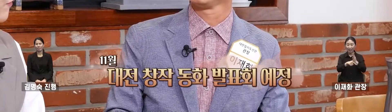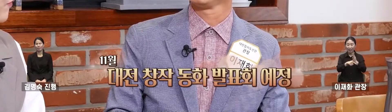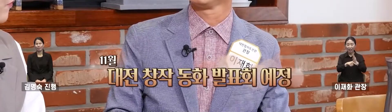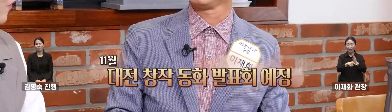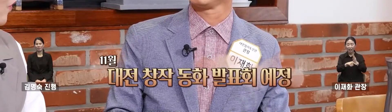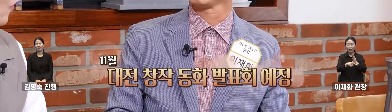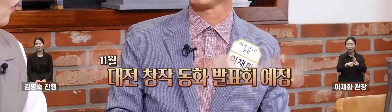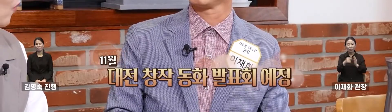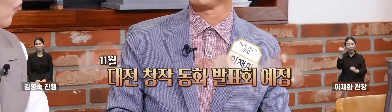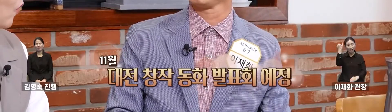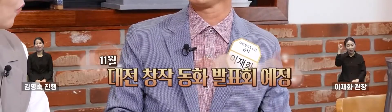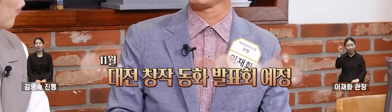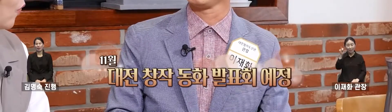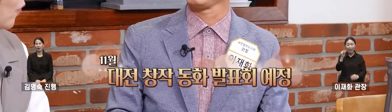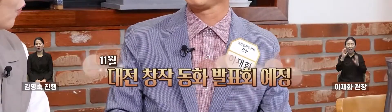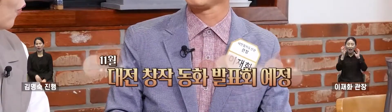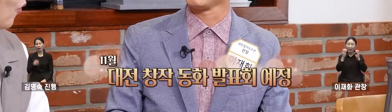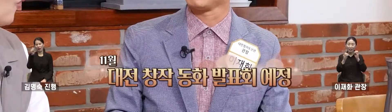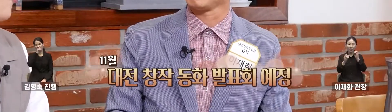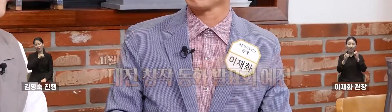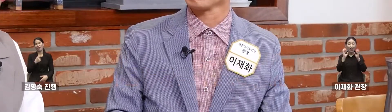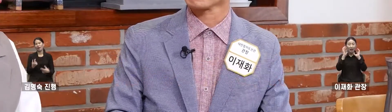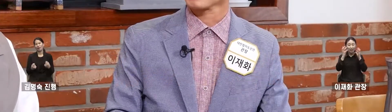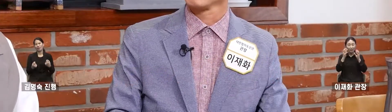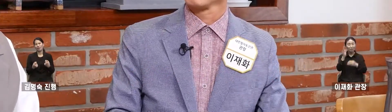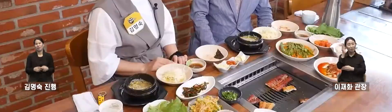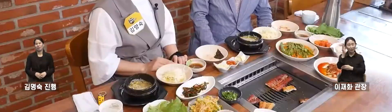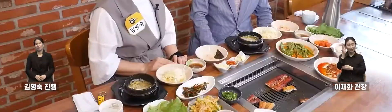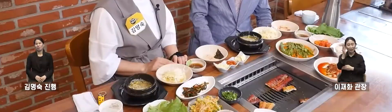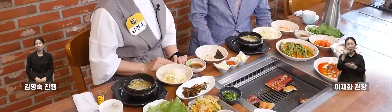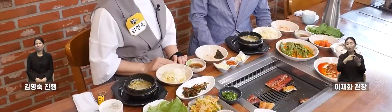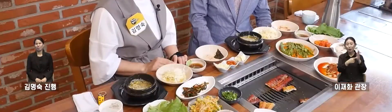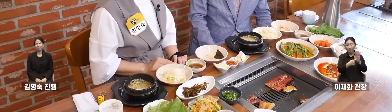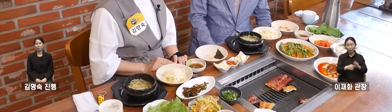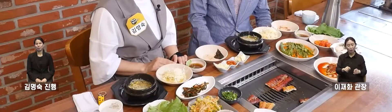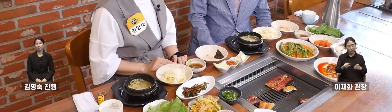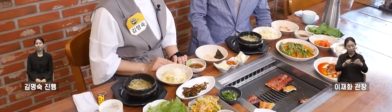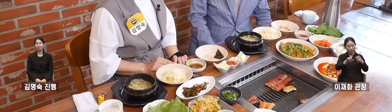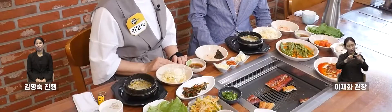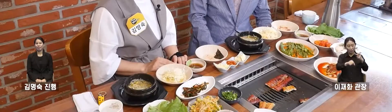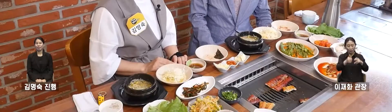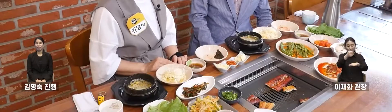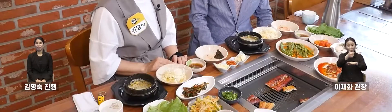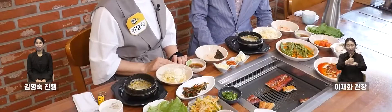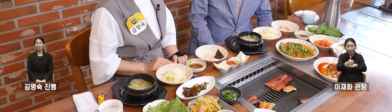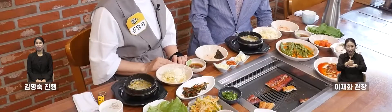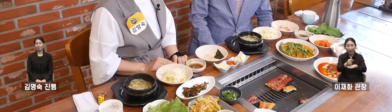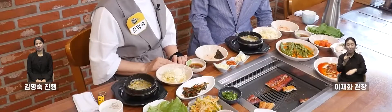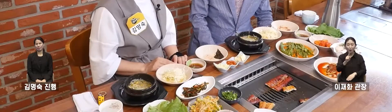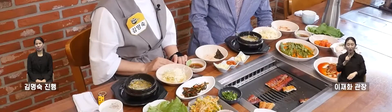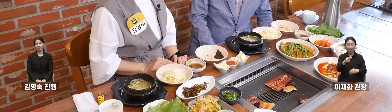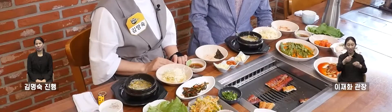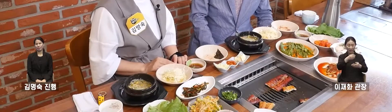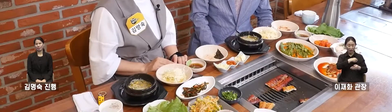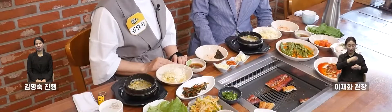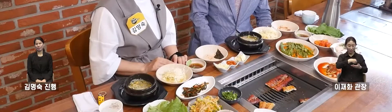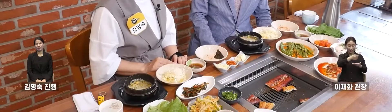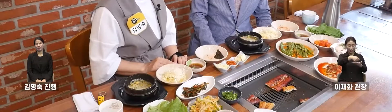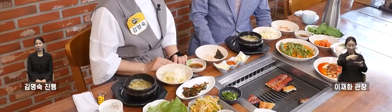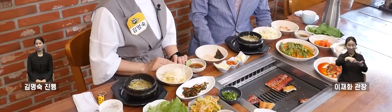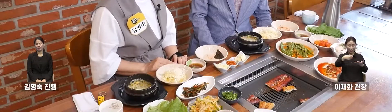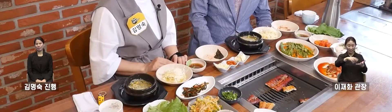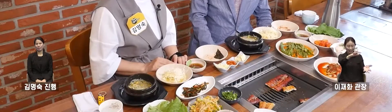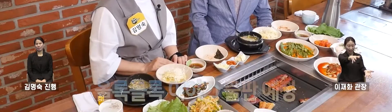발표회도 예, 동화구연도 할 예정이고 12월 말쯤에는 우리 회원님들이 쓴 예.